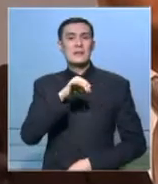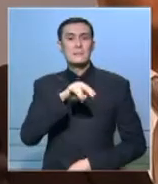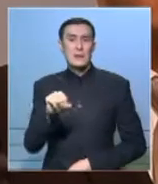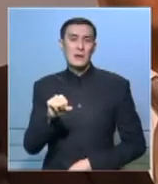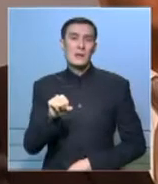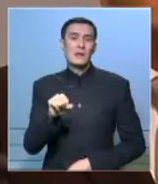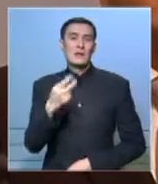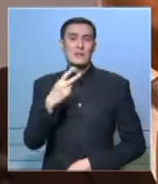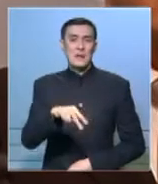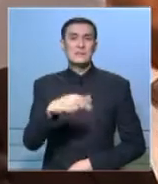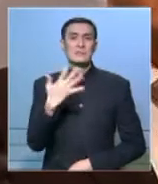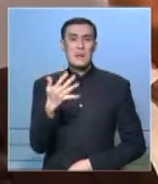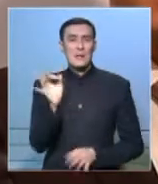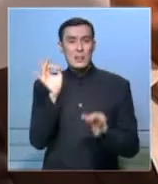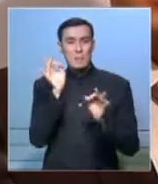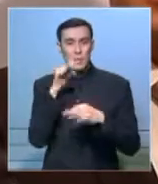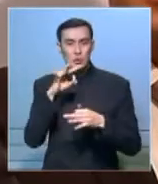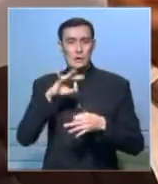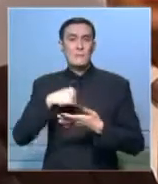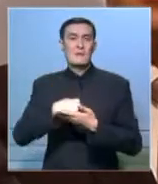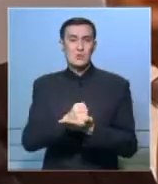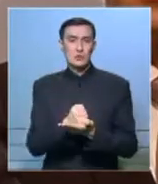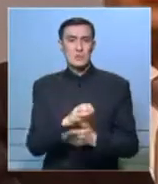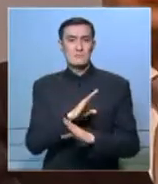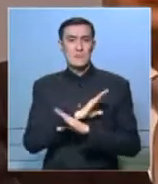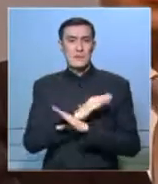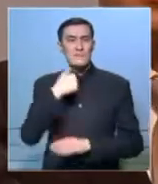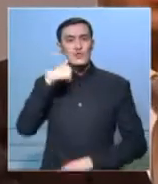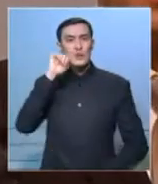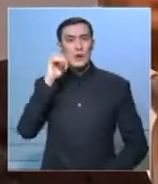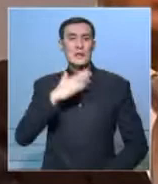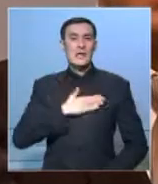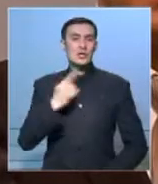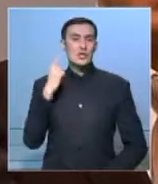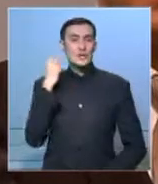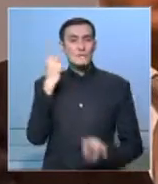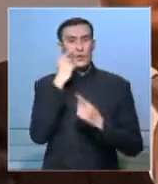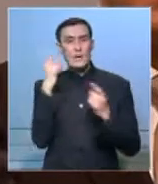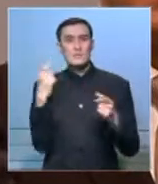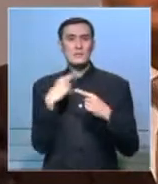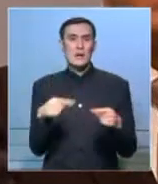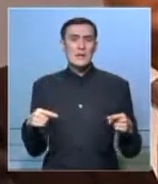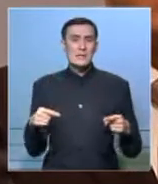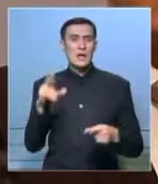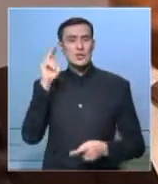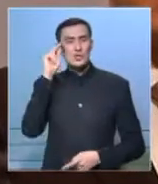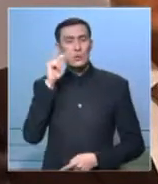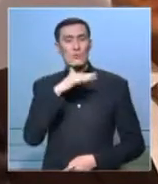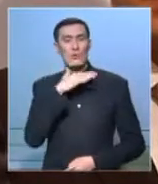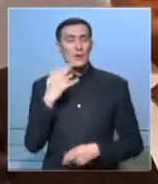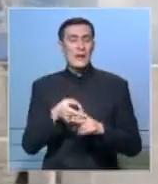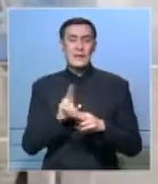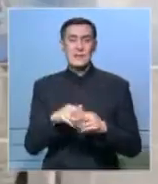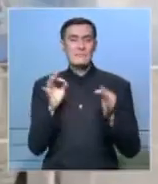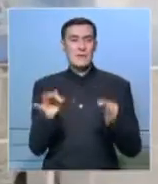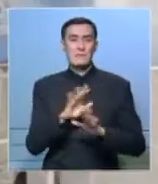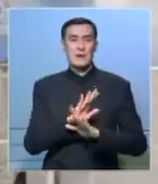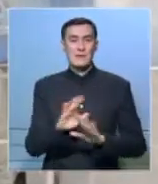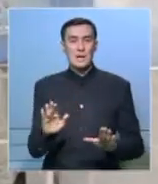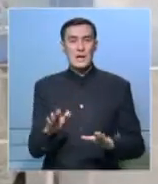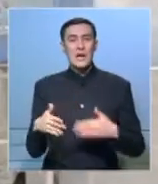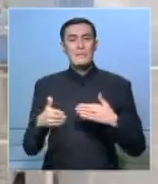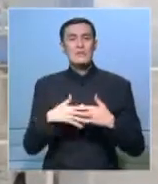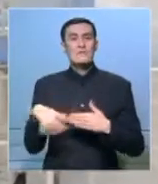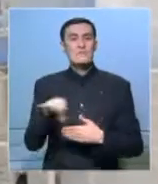25, лабораторно подтвержденных смертей. Вчера я слышал информацию, что там разные цифры называются, это неправда. Почти